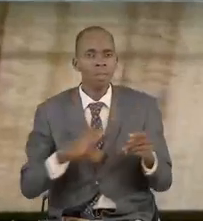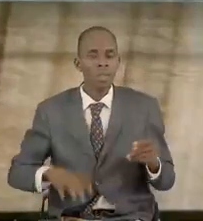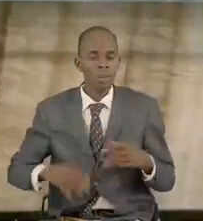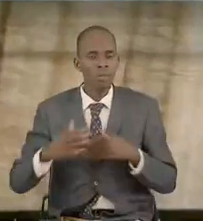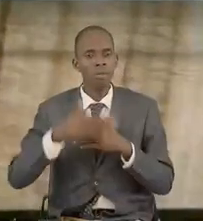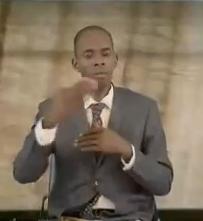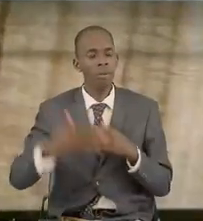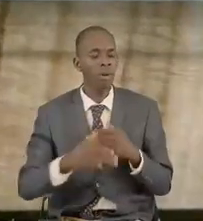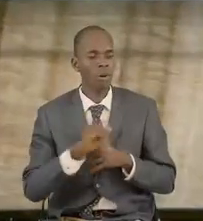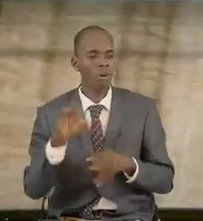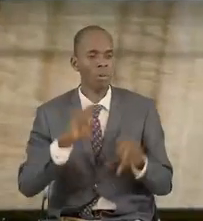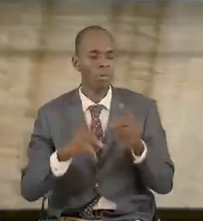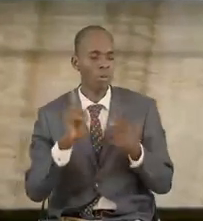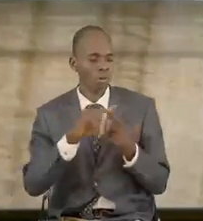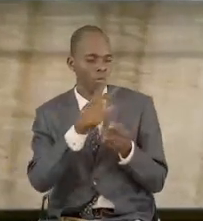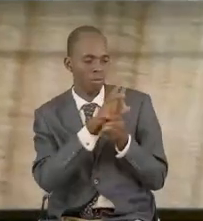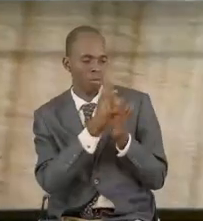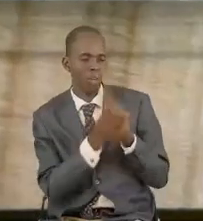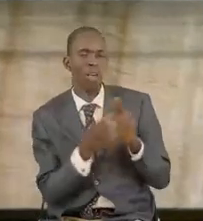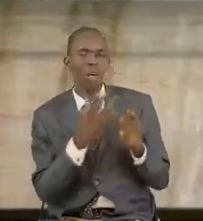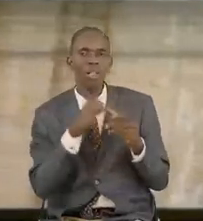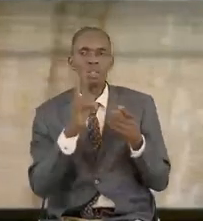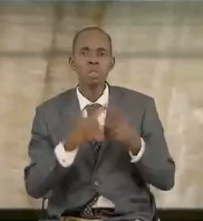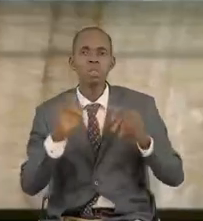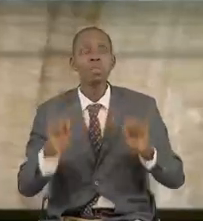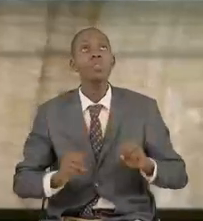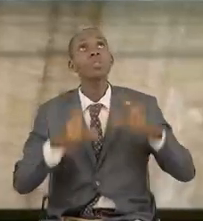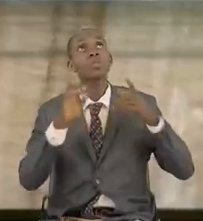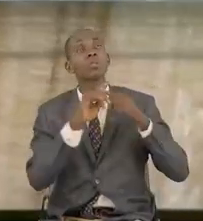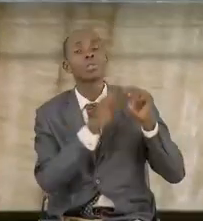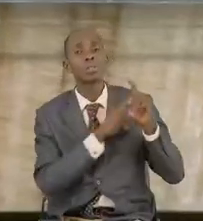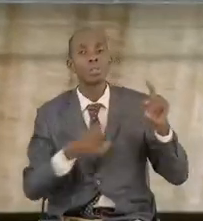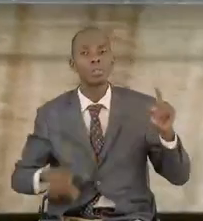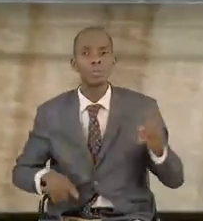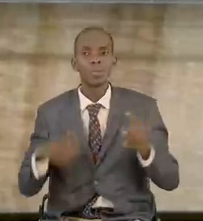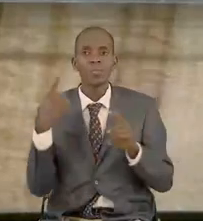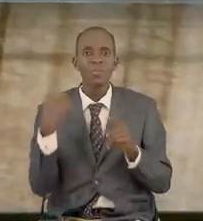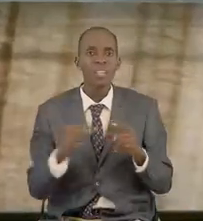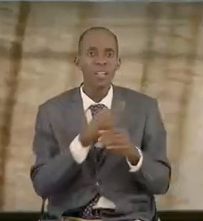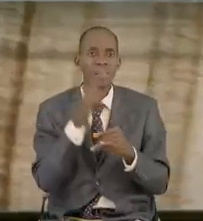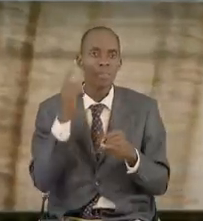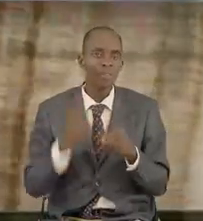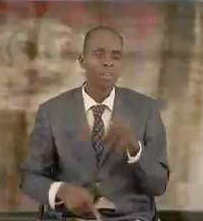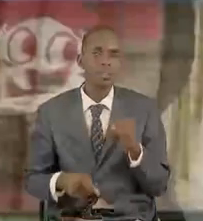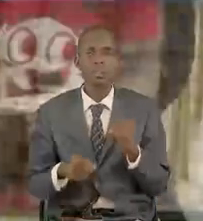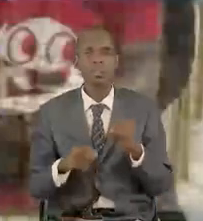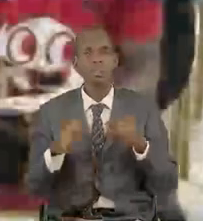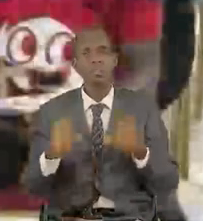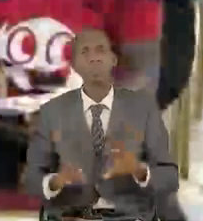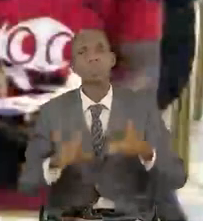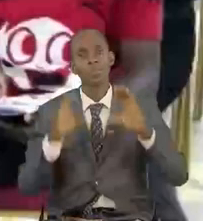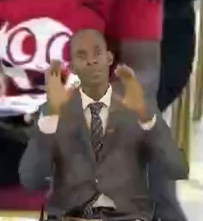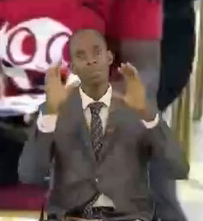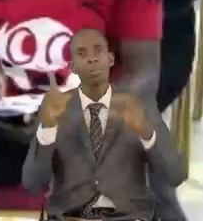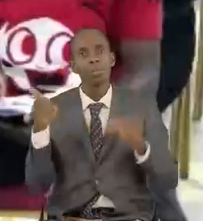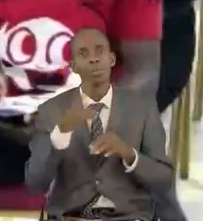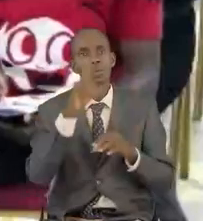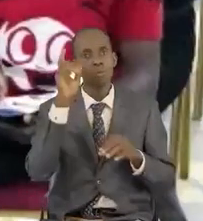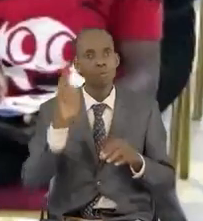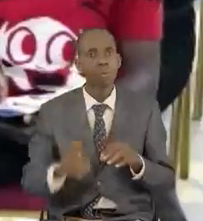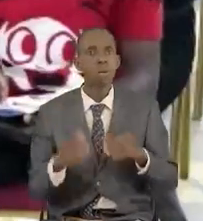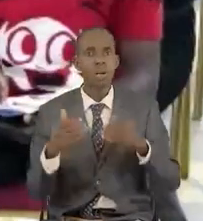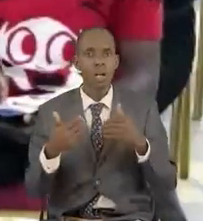évitant les gens à se repentir et à se tourner vers le Seigneur puis la considération finale que